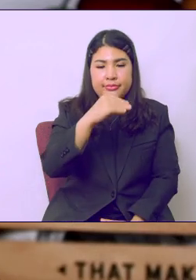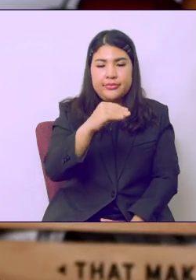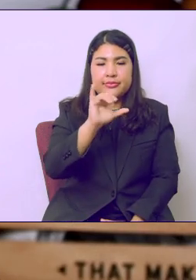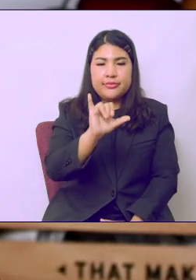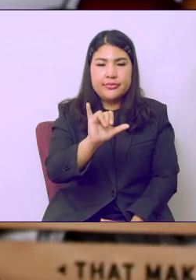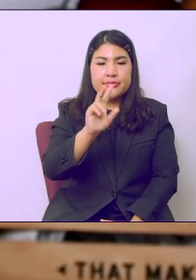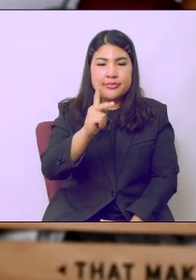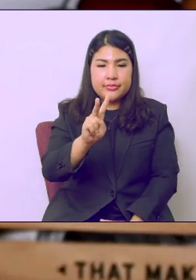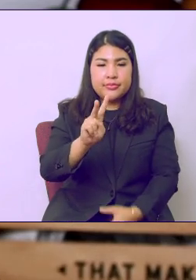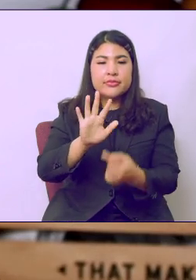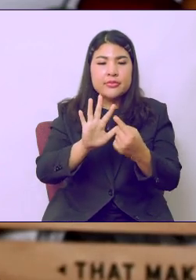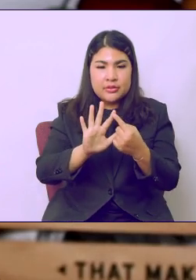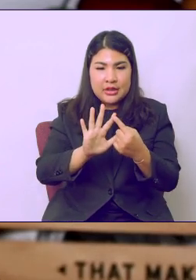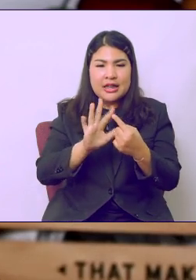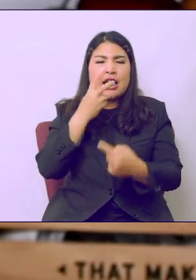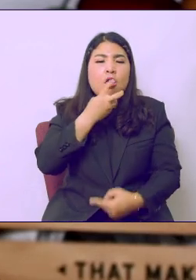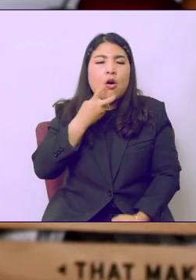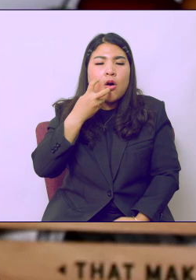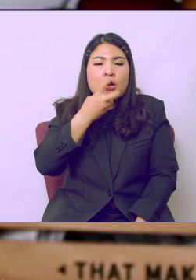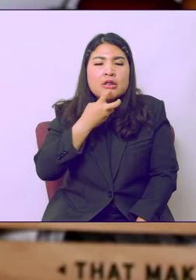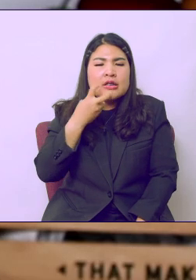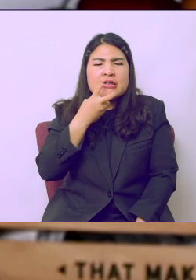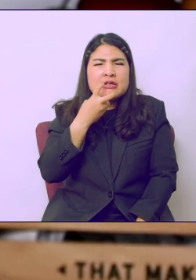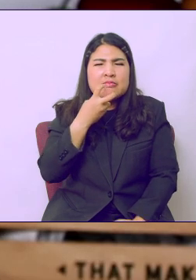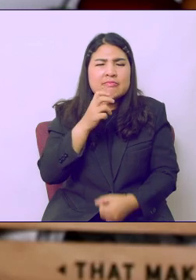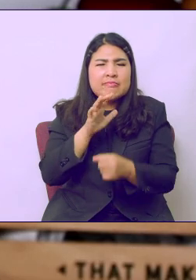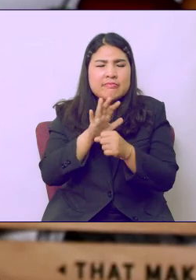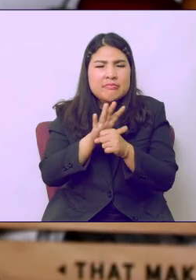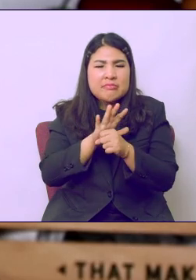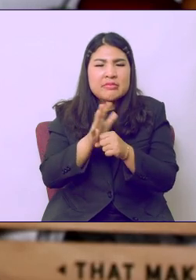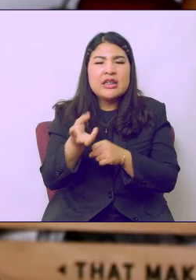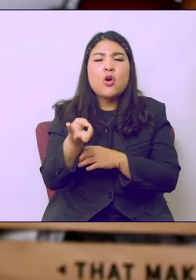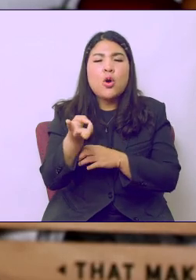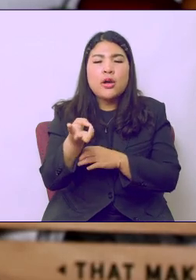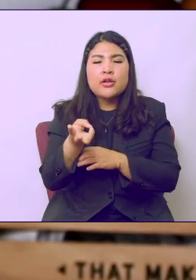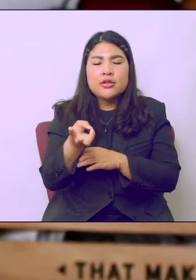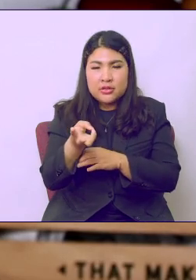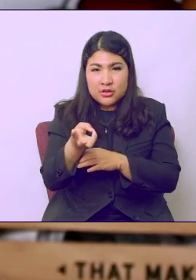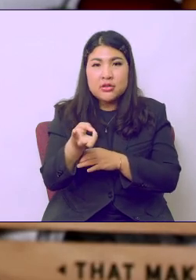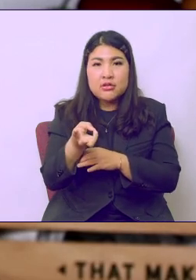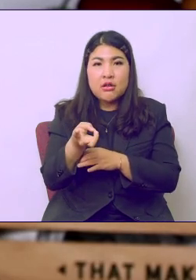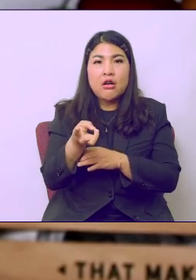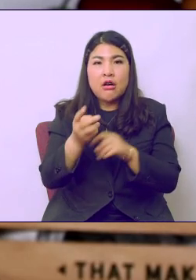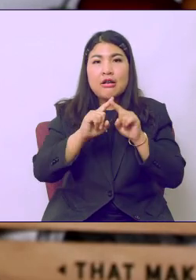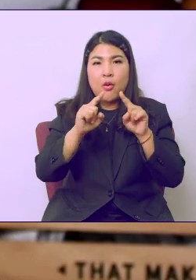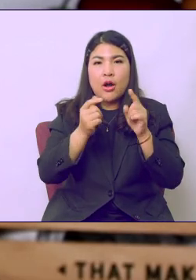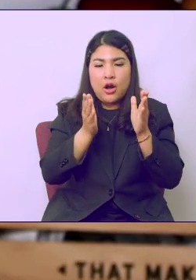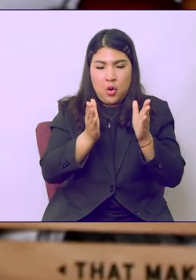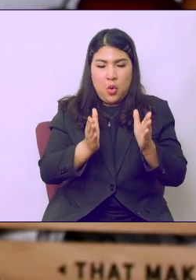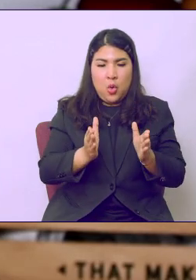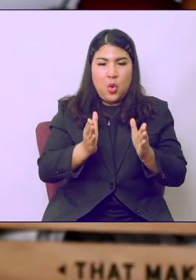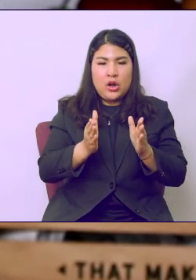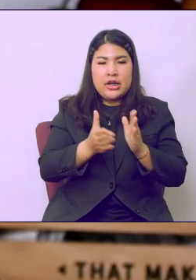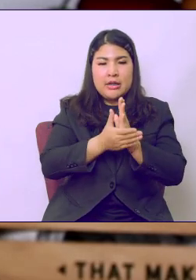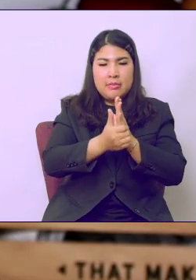อ่าใช้เรื่องของการออกเสียงได้แค่คร่าวๆนะครับยังยังไงก็ต้องอยู่กับนักพัฒนาการ